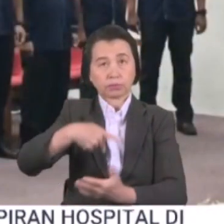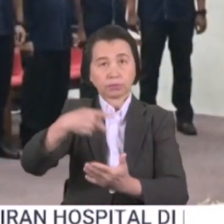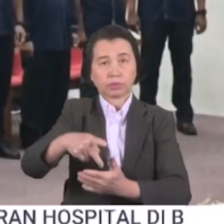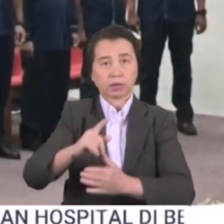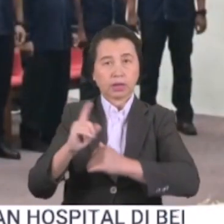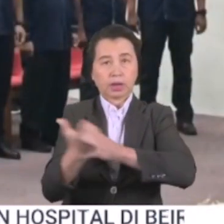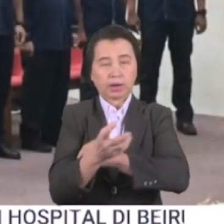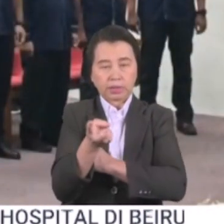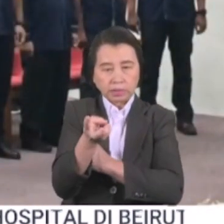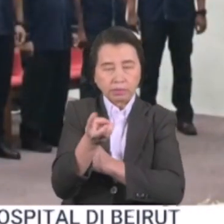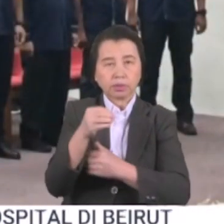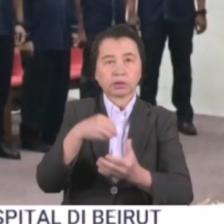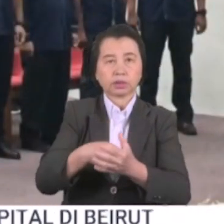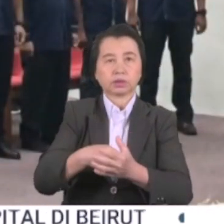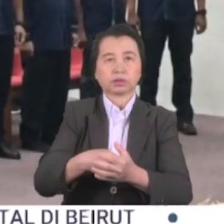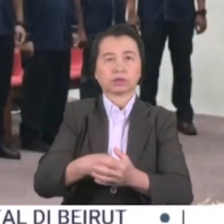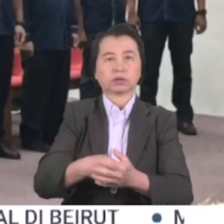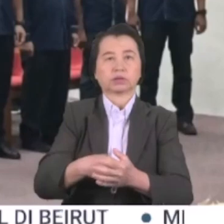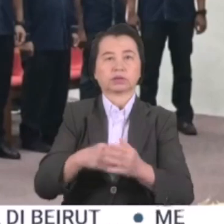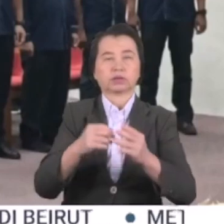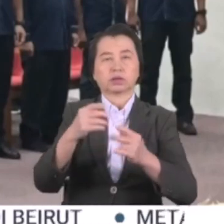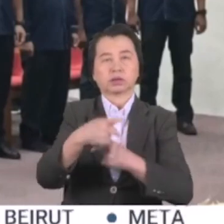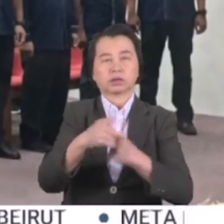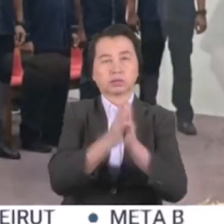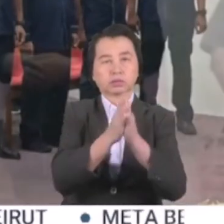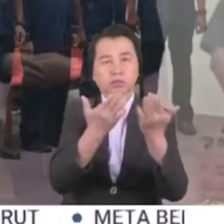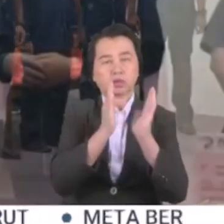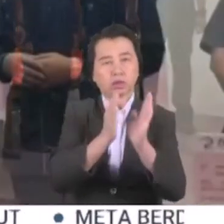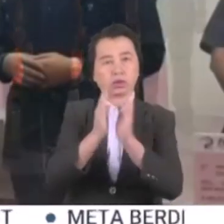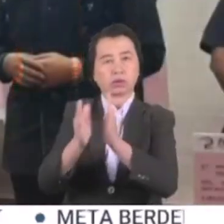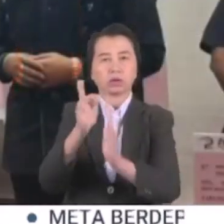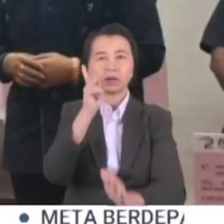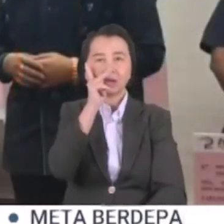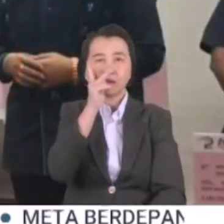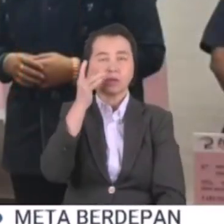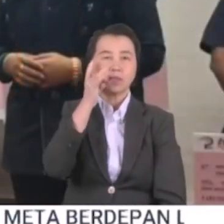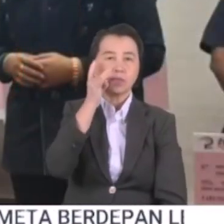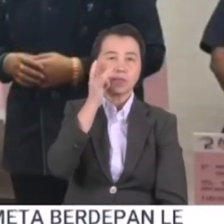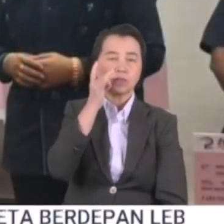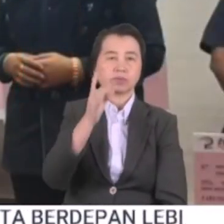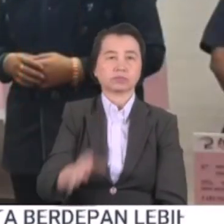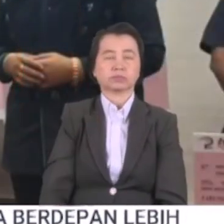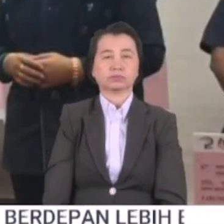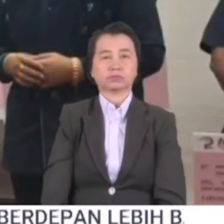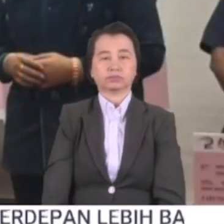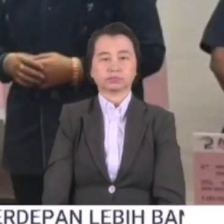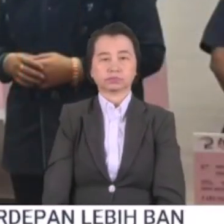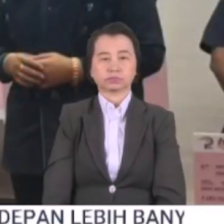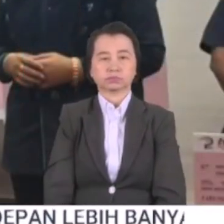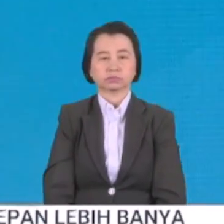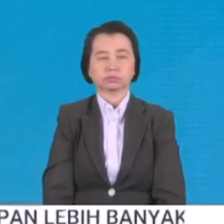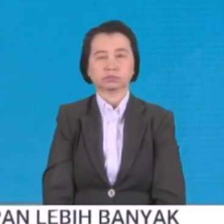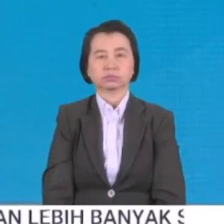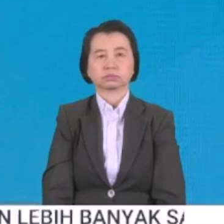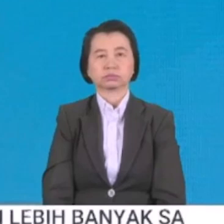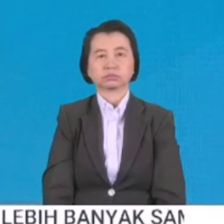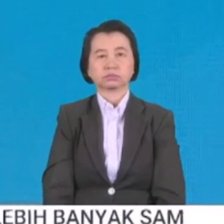program Ladang Benih di Auditorium Perbadanan Perpustakaan Awam Kedah Alor Sar.